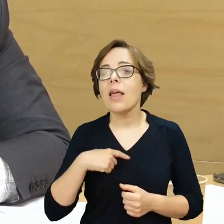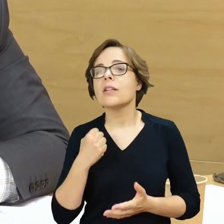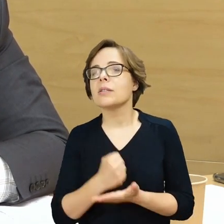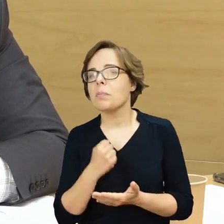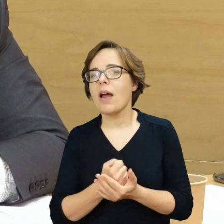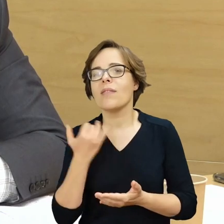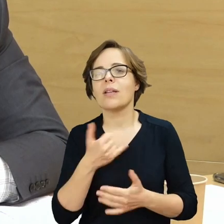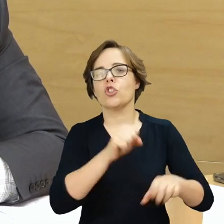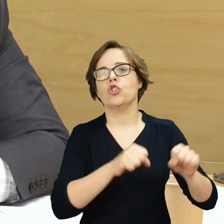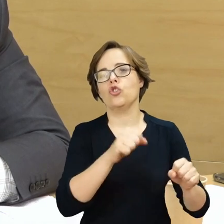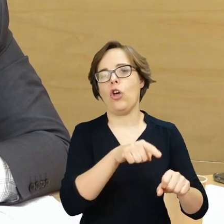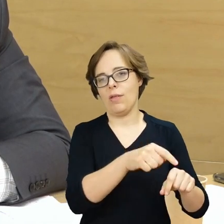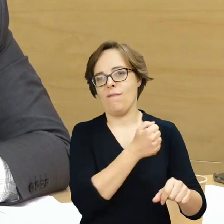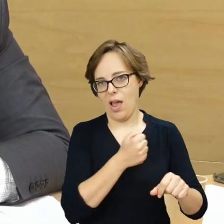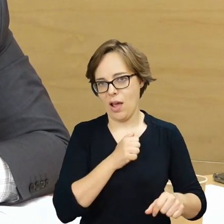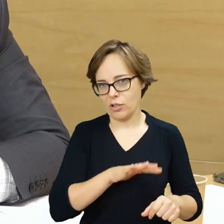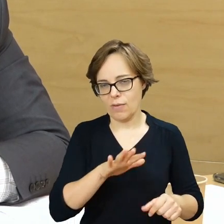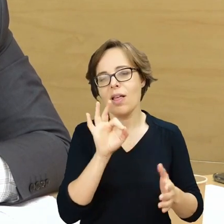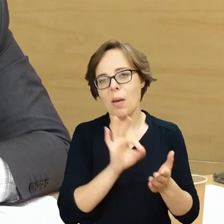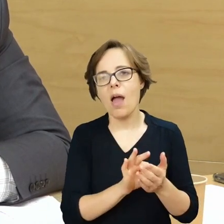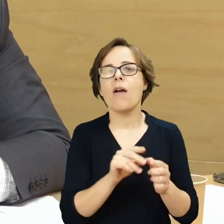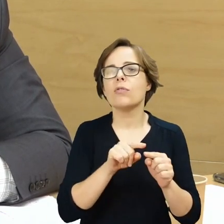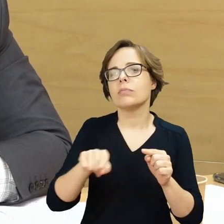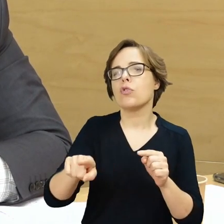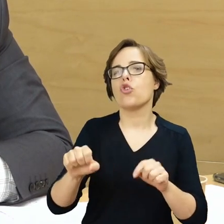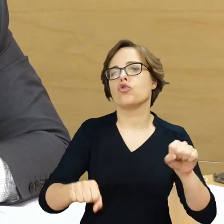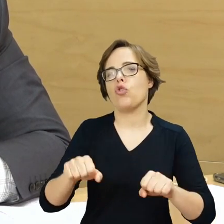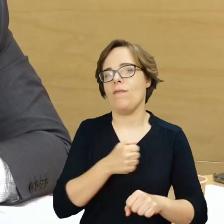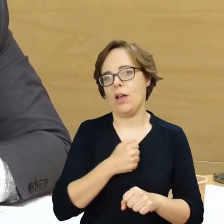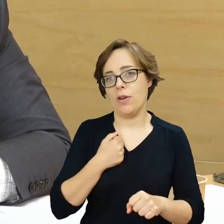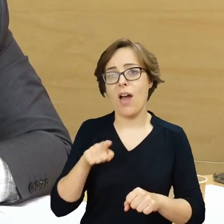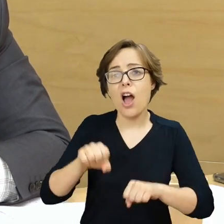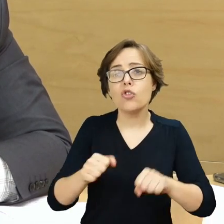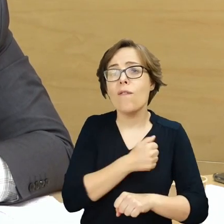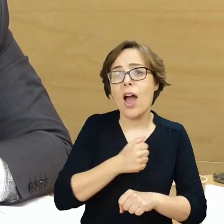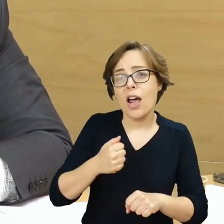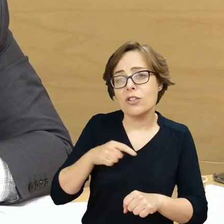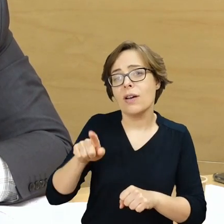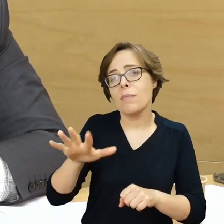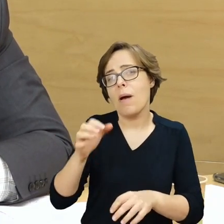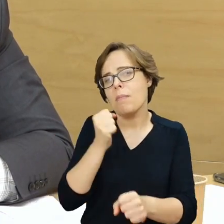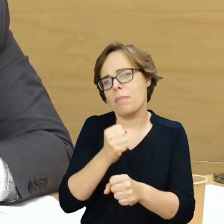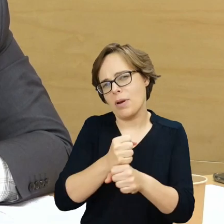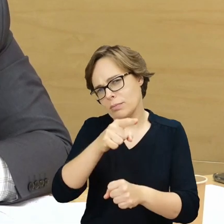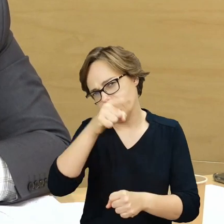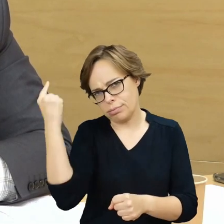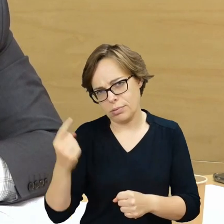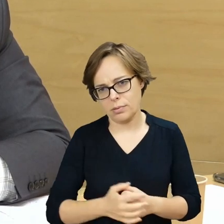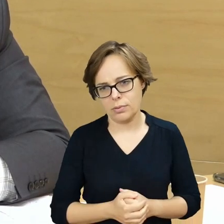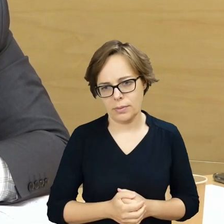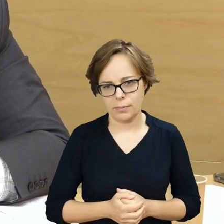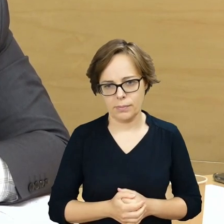do sądów warszawskich, które są, mówiąc kolokwialnie i brzydko, zawalone. Tak? Nie jestem przekonany,